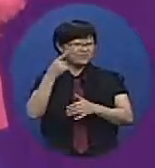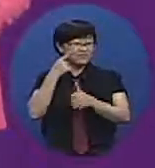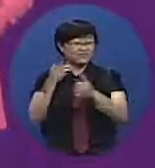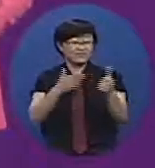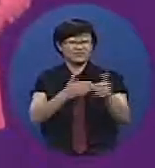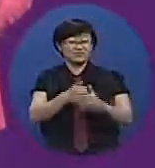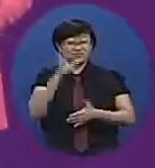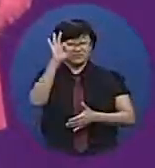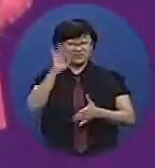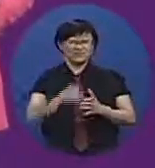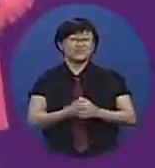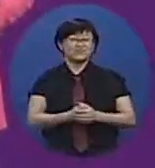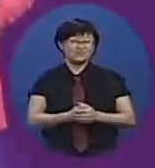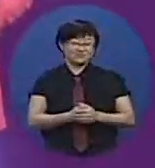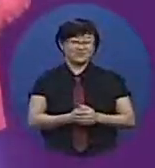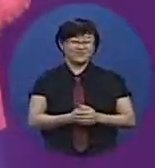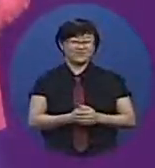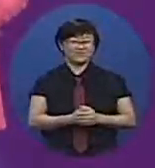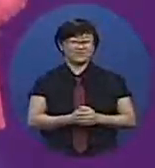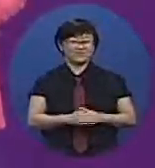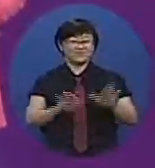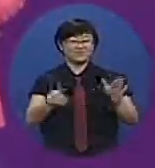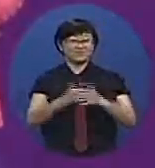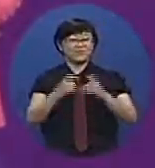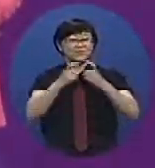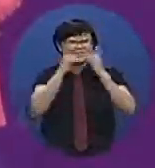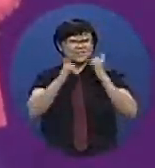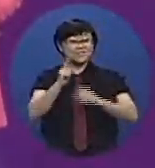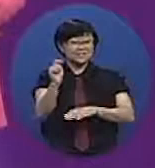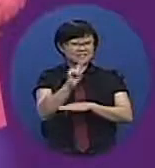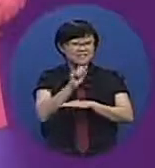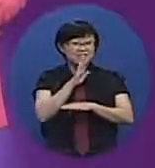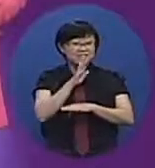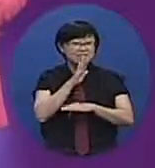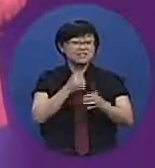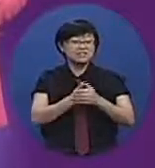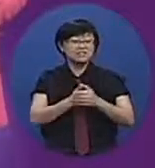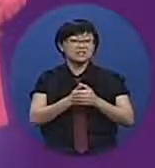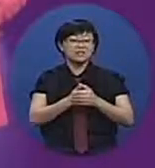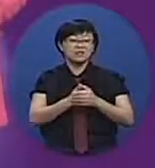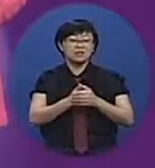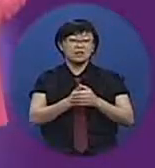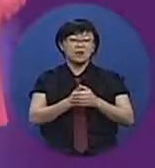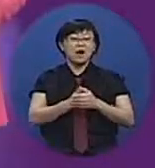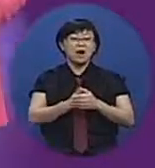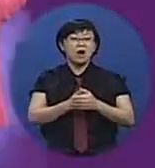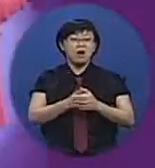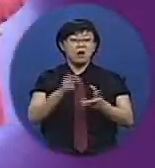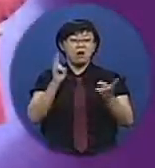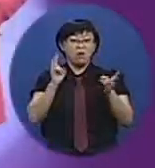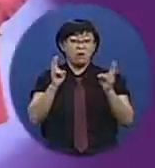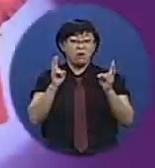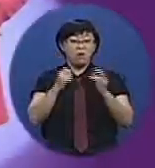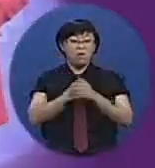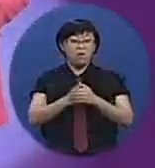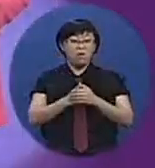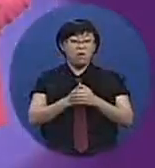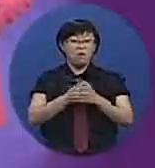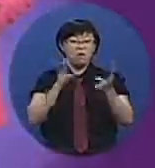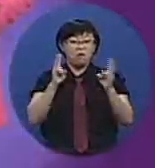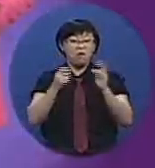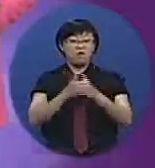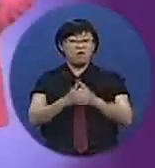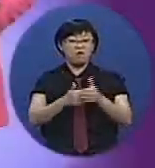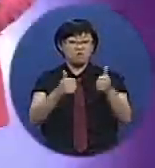하고. 예 알았습니다. 네 이나저나 그 개인 택시시죠? 네. 아닙니다. 본인 택시입니다. 아유 그러시군요. 아...